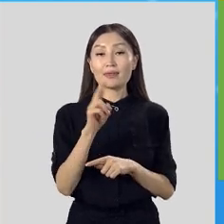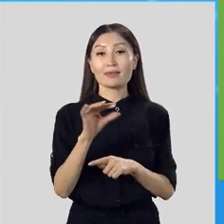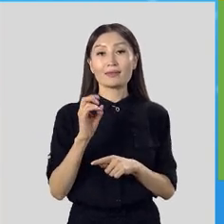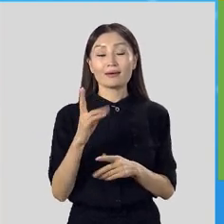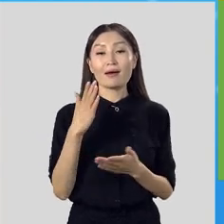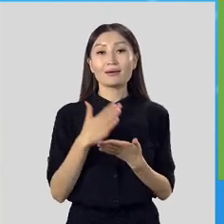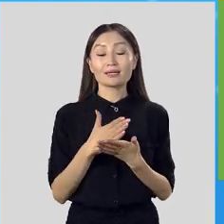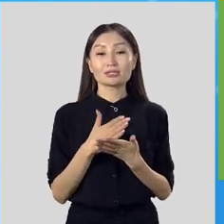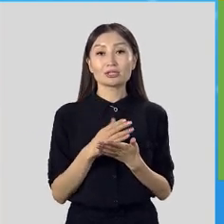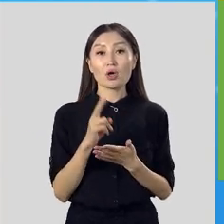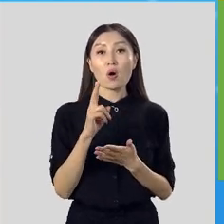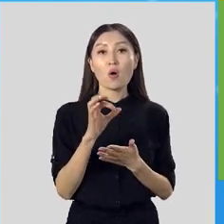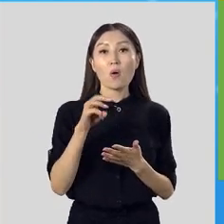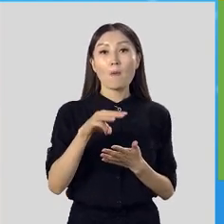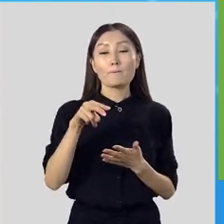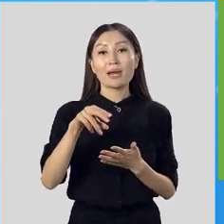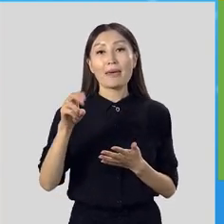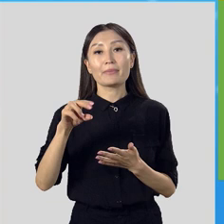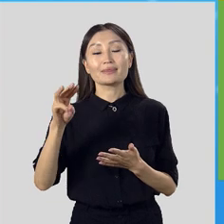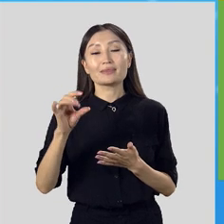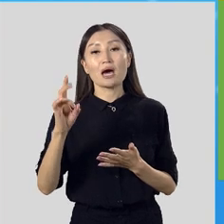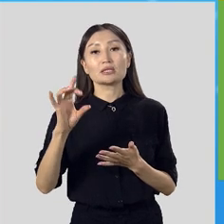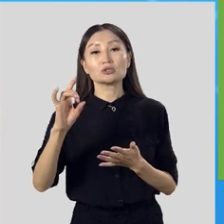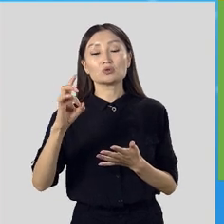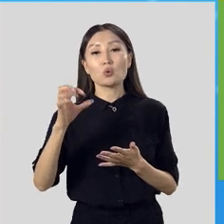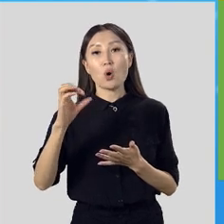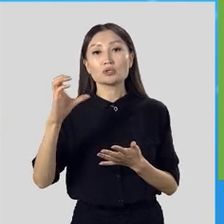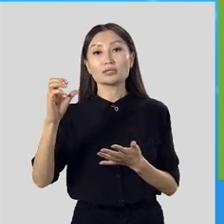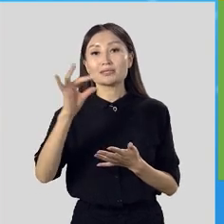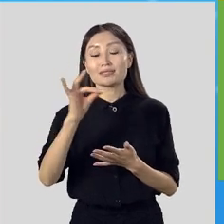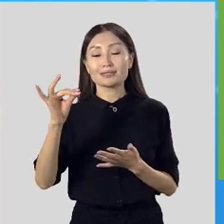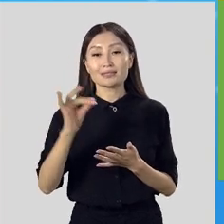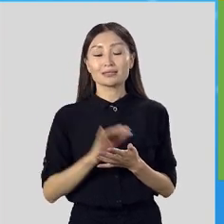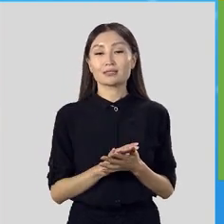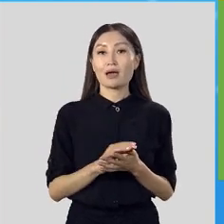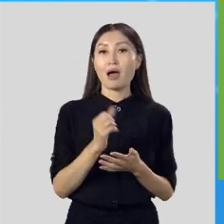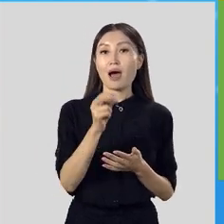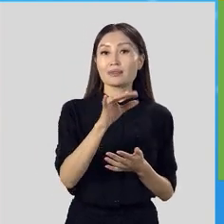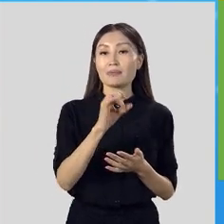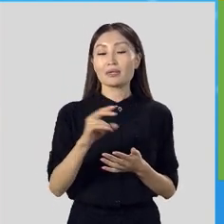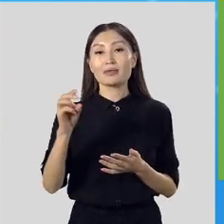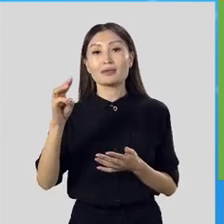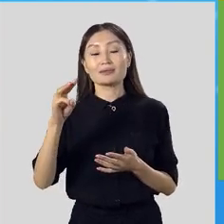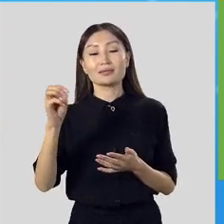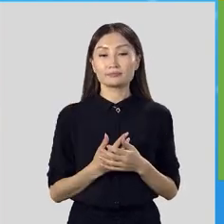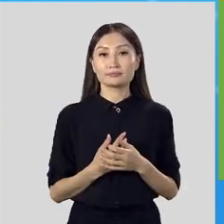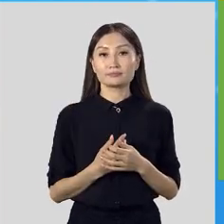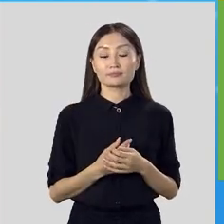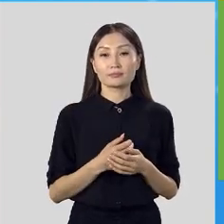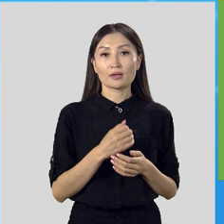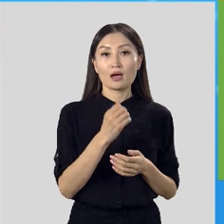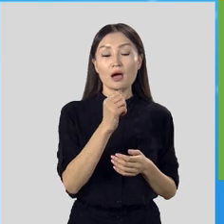лежит принцип комплементарности – аденин комплементарен тимину, а в РНК – урацилу,